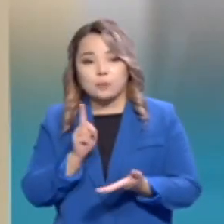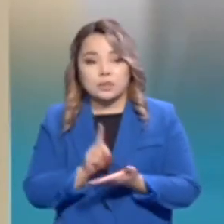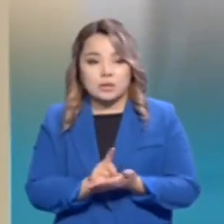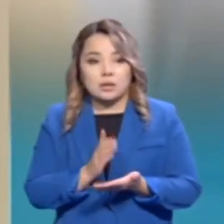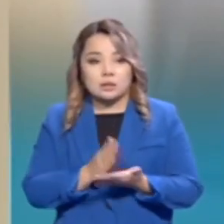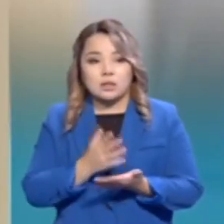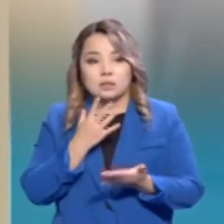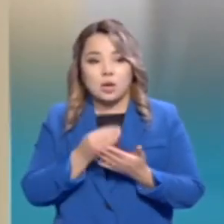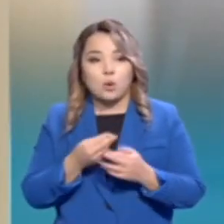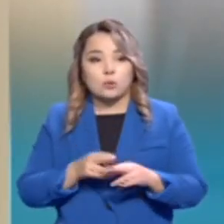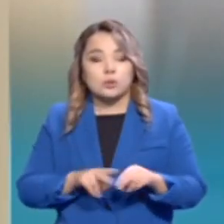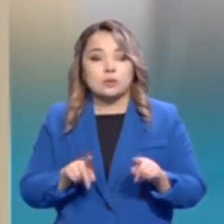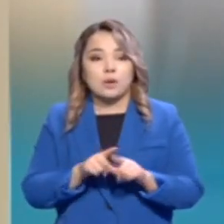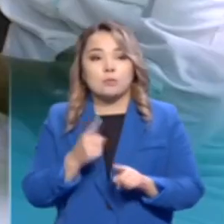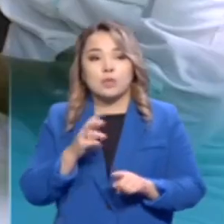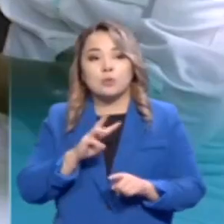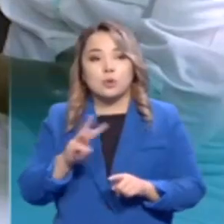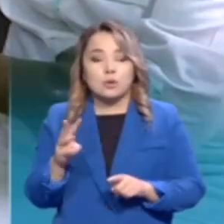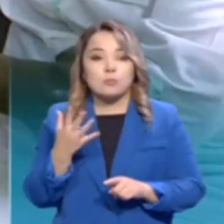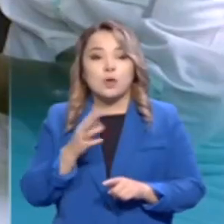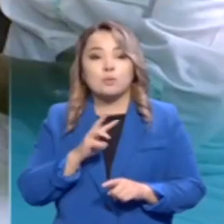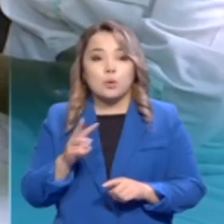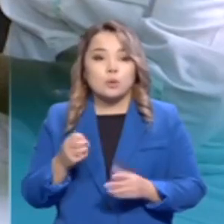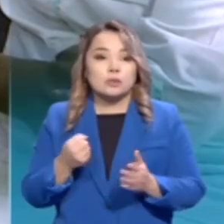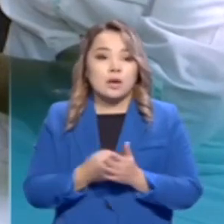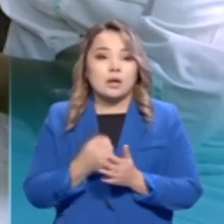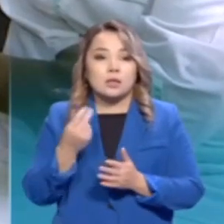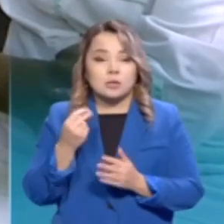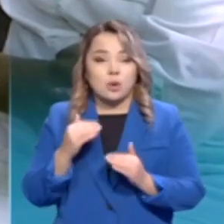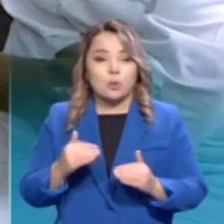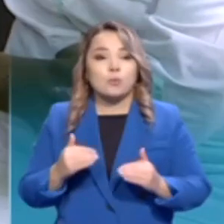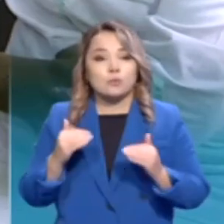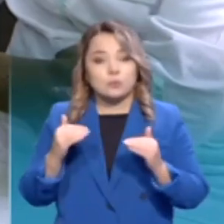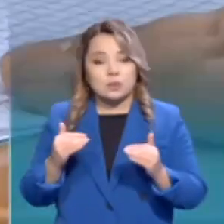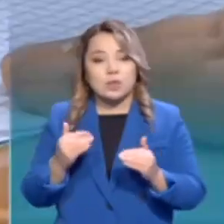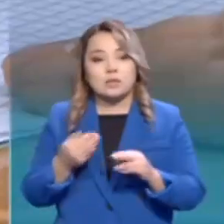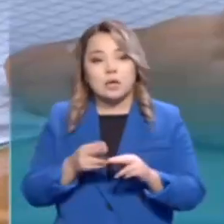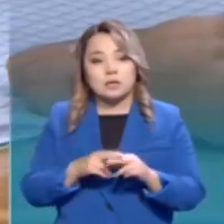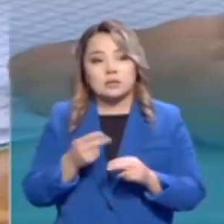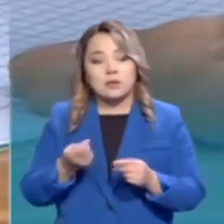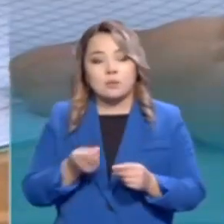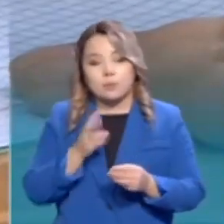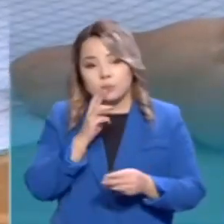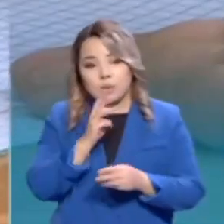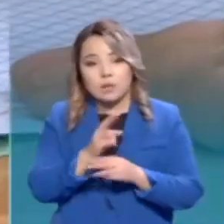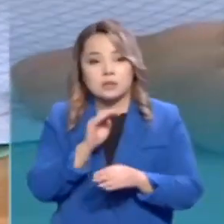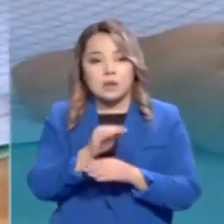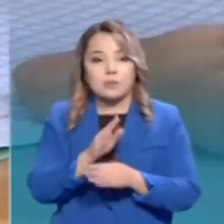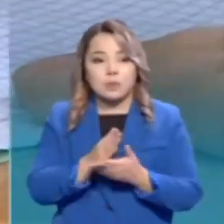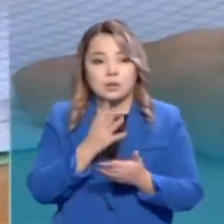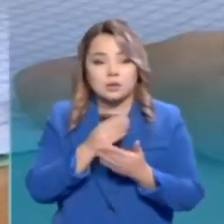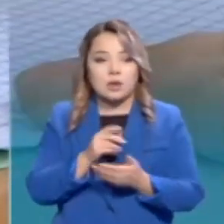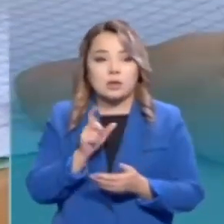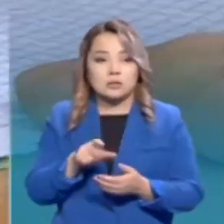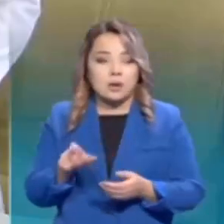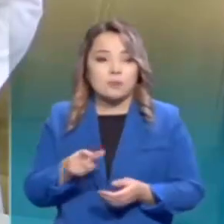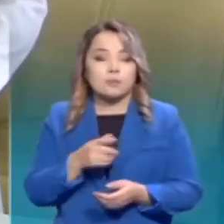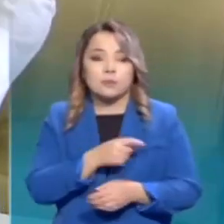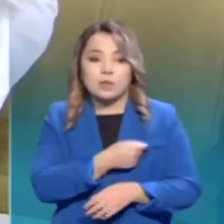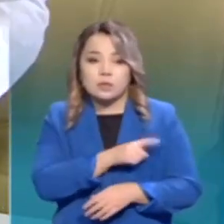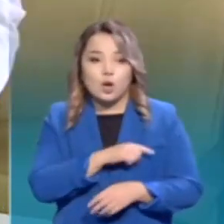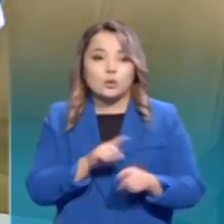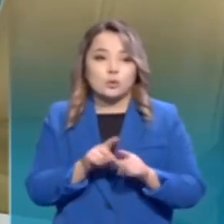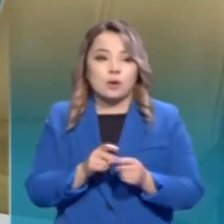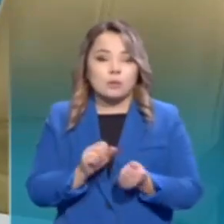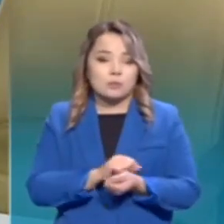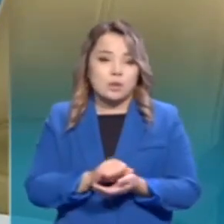міндетті. Сонымен бірге оларға 1 миллионнан 5 миллион теңгеге дейін көтерме жәрдемақы беріледі. Медбикелер болса қағазбастылықтан құтылады. Сондай ақ президент